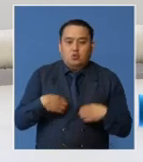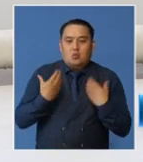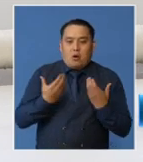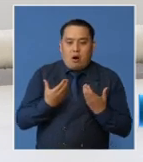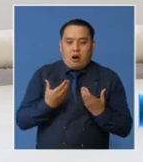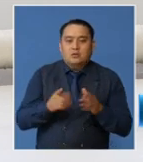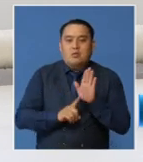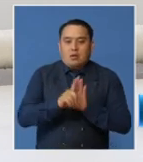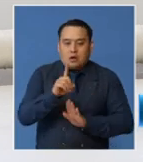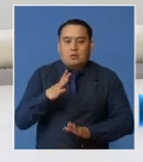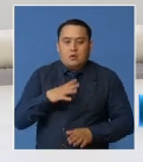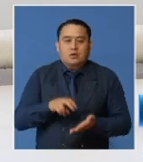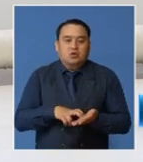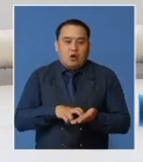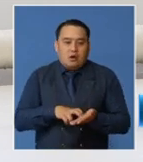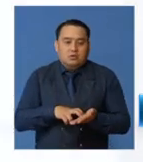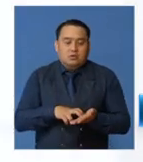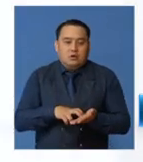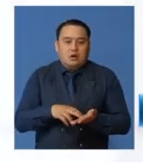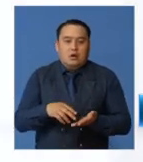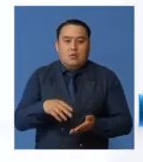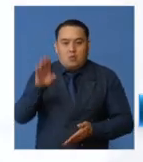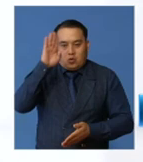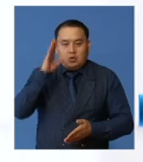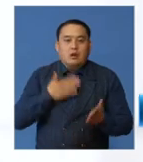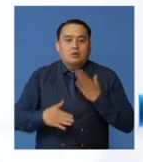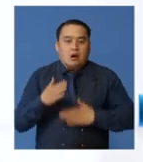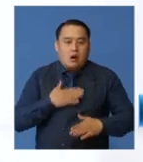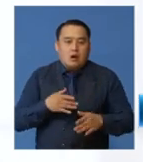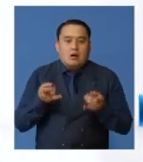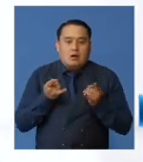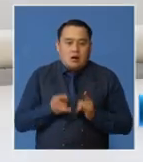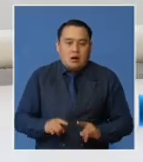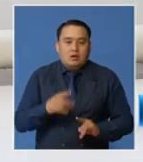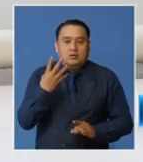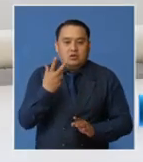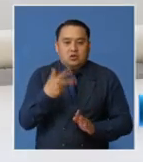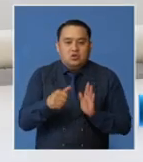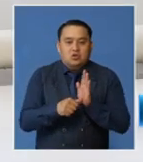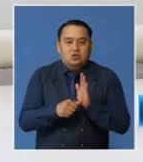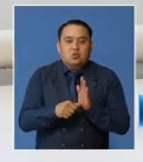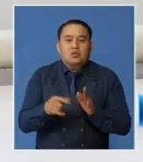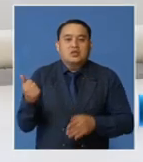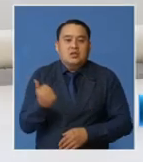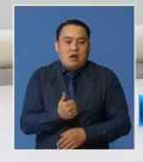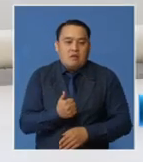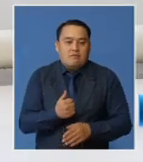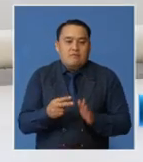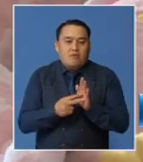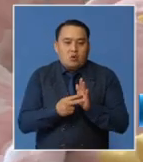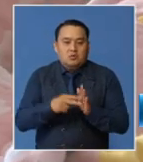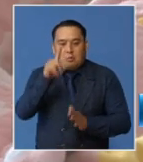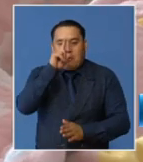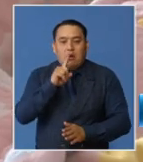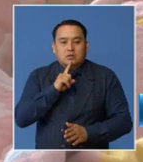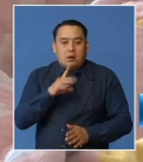конечно, мне было страшно. Муж радовался, все радовались. Они родились на 36-й неделе. Это 8 месяцев почти.